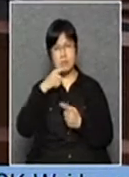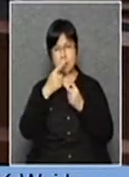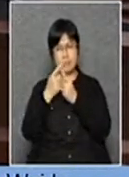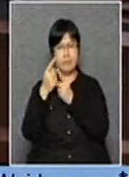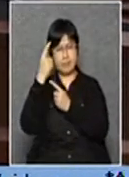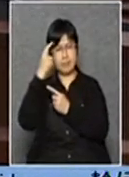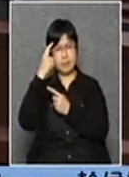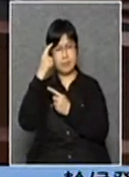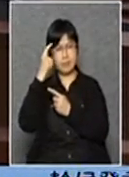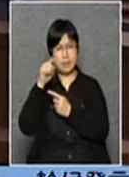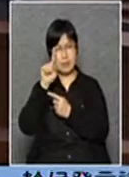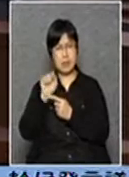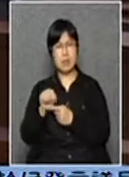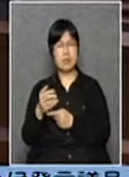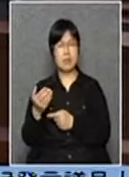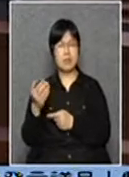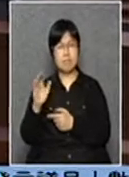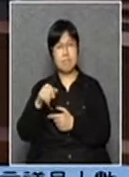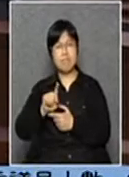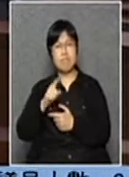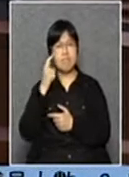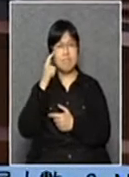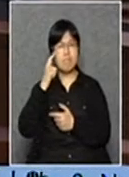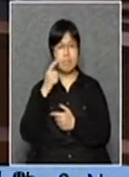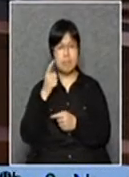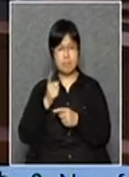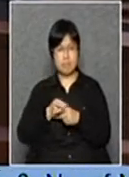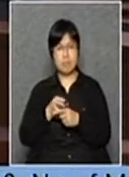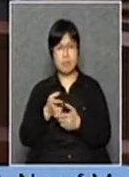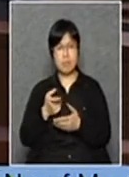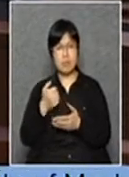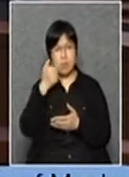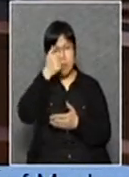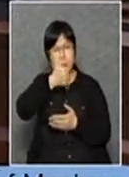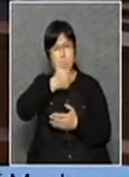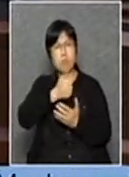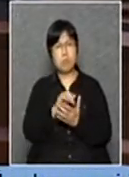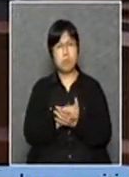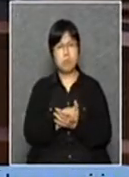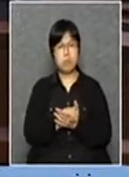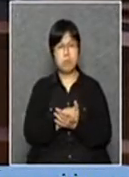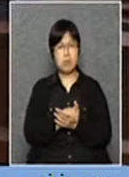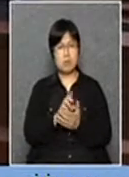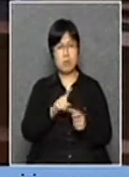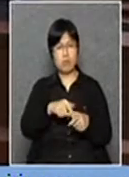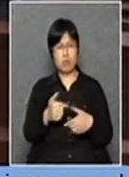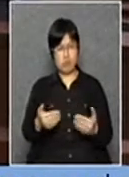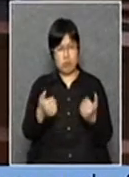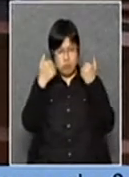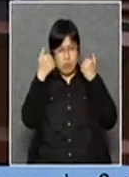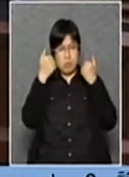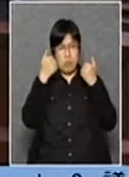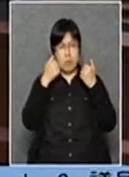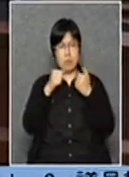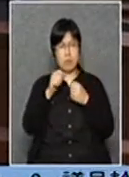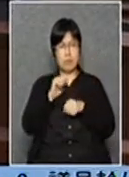點解有呢個背景係點樣，但係事實上咧，我哋好好地一個賺大錢嘅